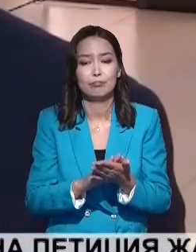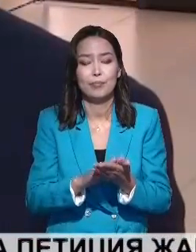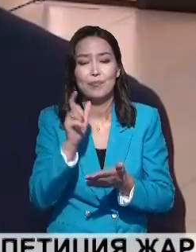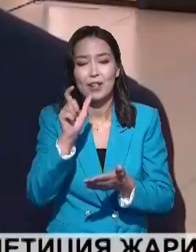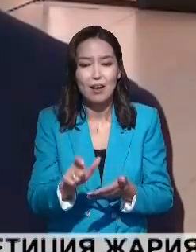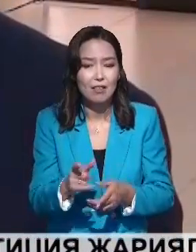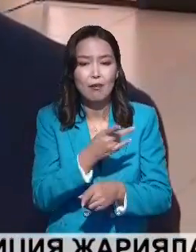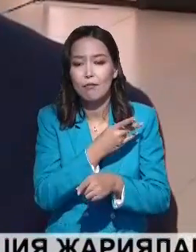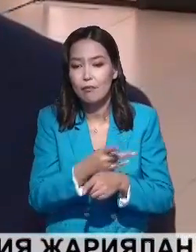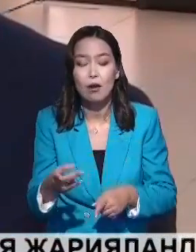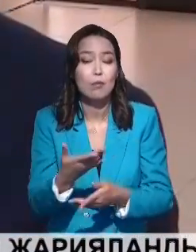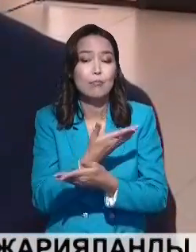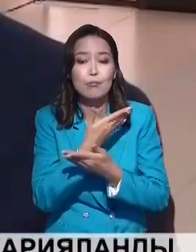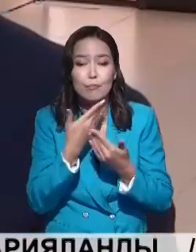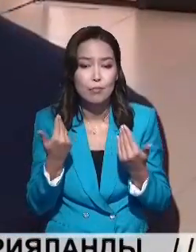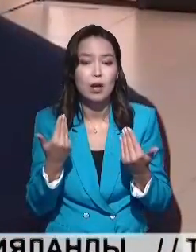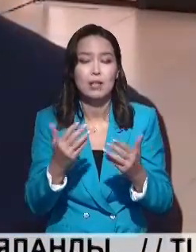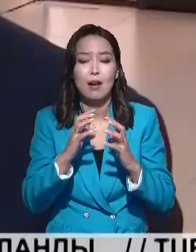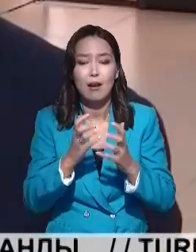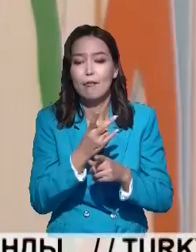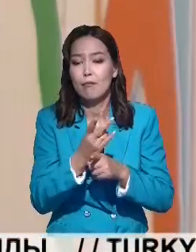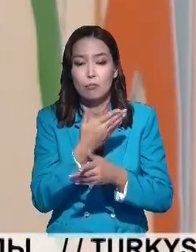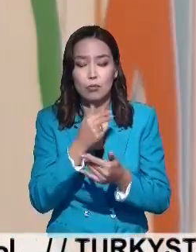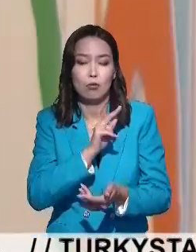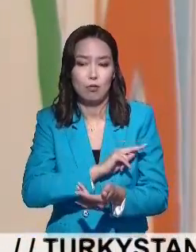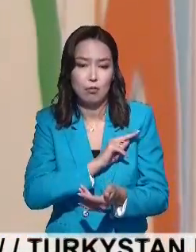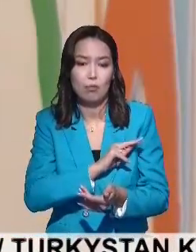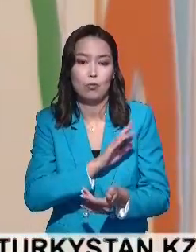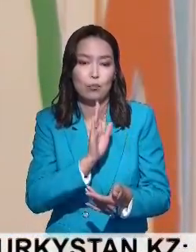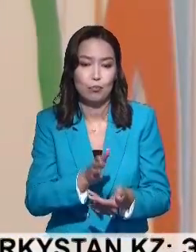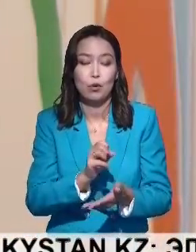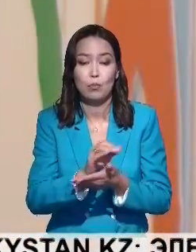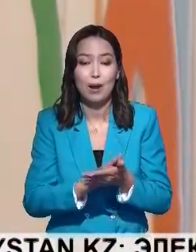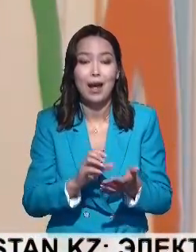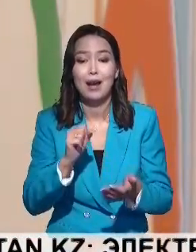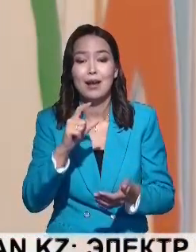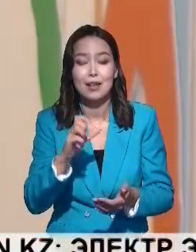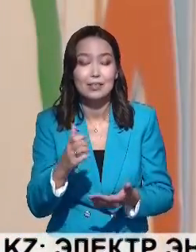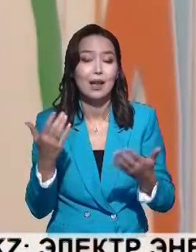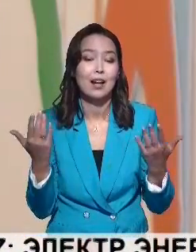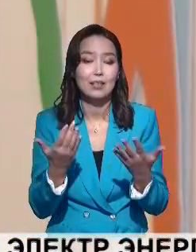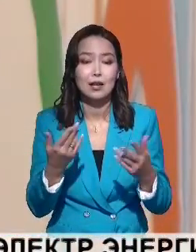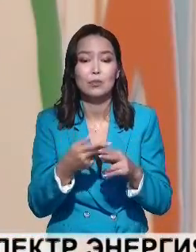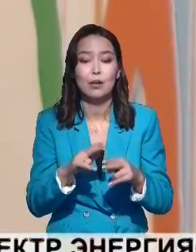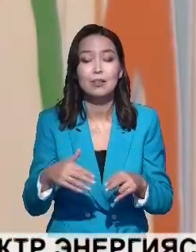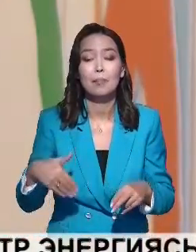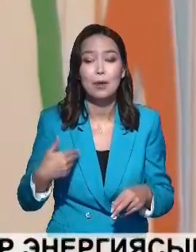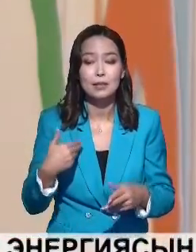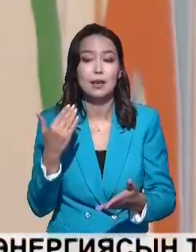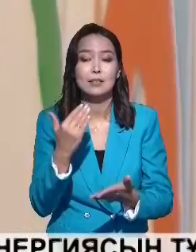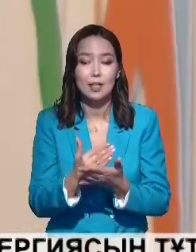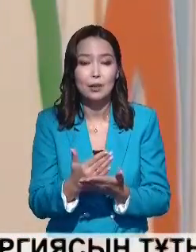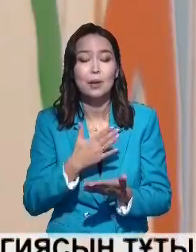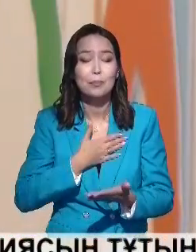әсерінсіз автономды түрде жұмыс істей беретін станция. Атом энергиясының қандай пайдасы болады, біздің